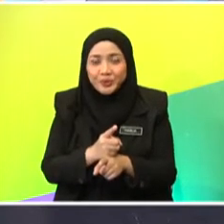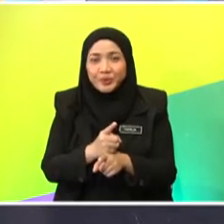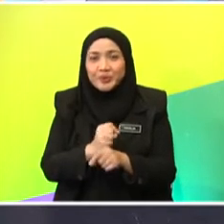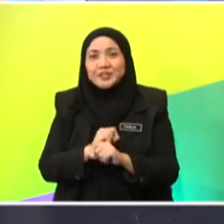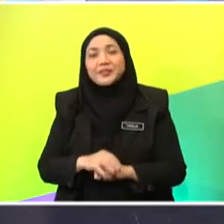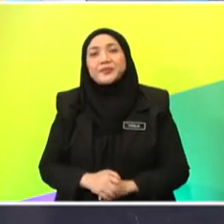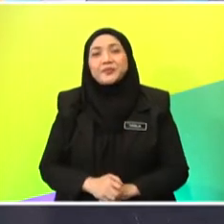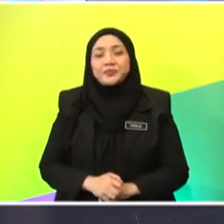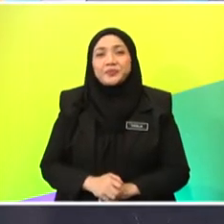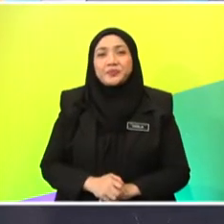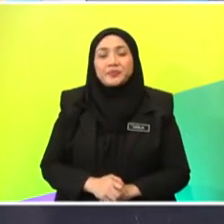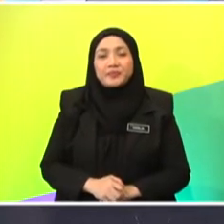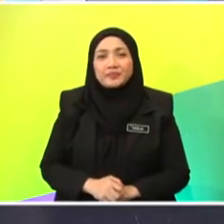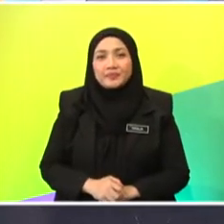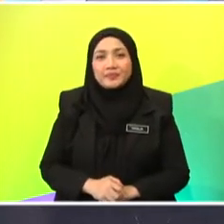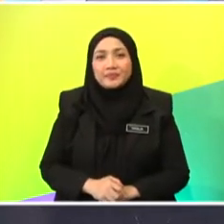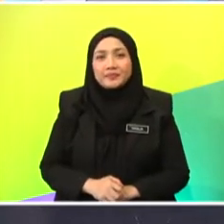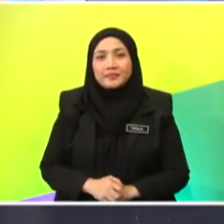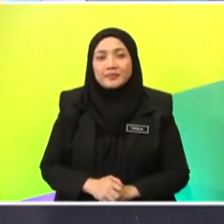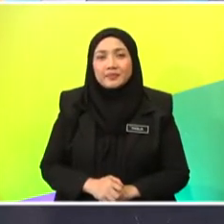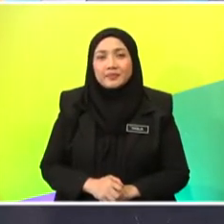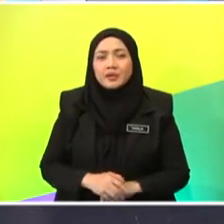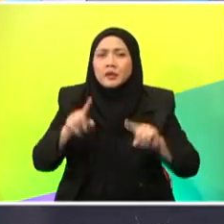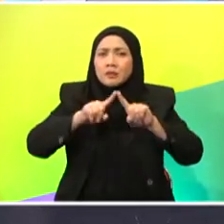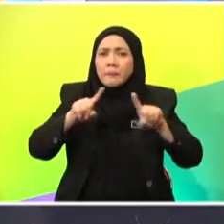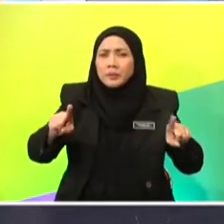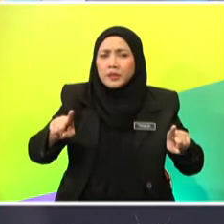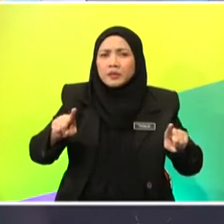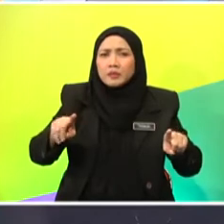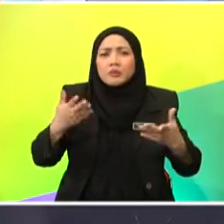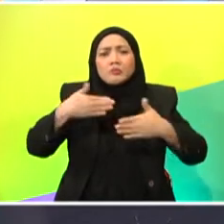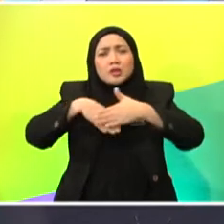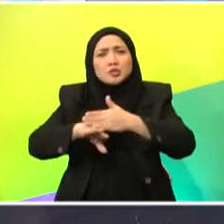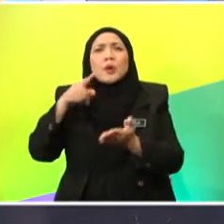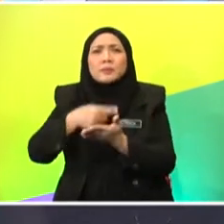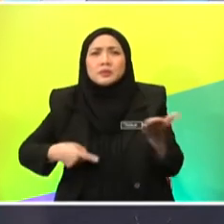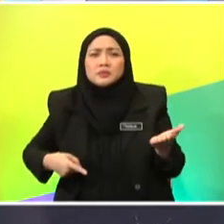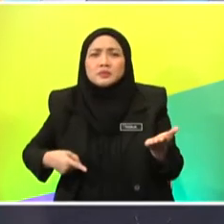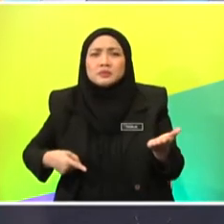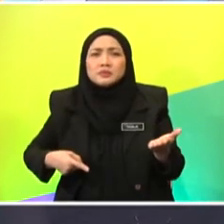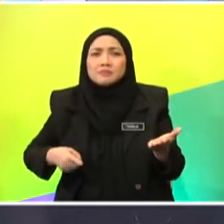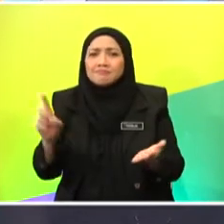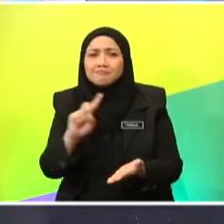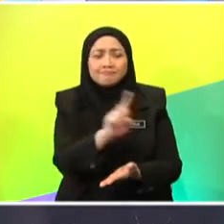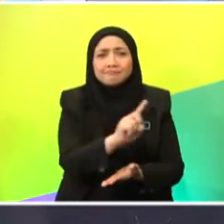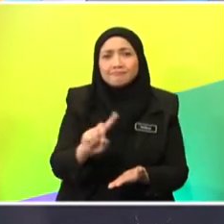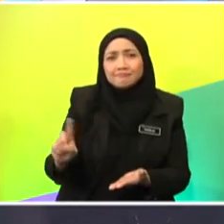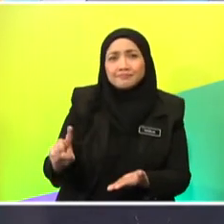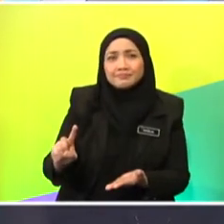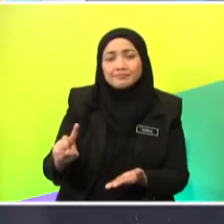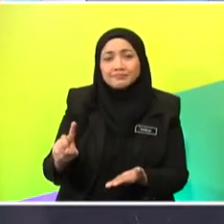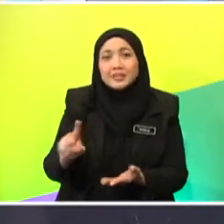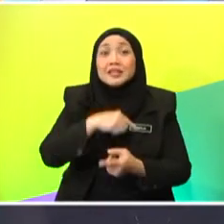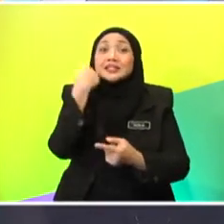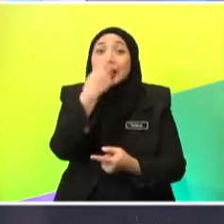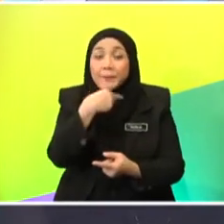murid-murid di rumah oke tapi pendapat wakil Deewana puyuh kau nih warna pun